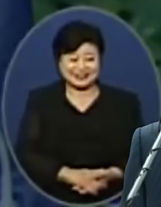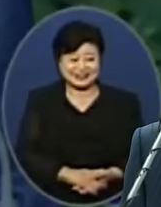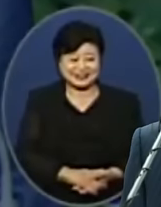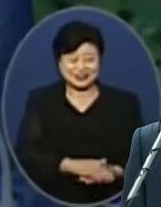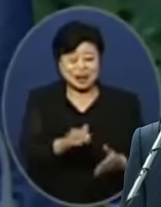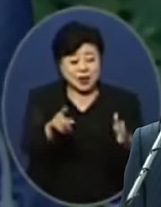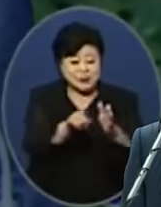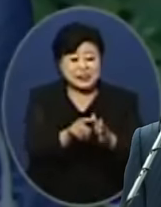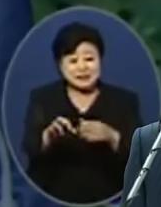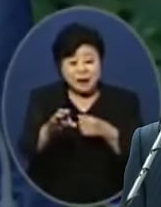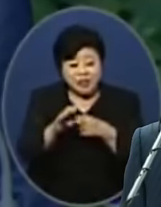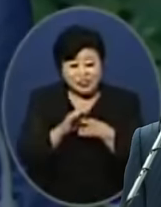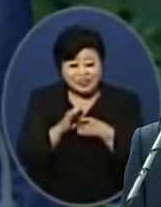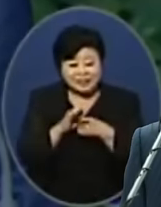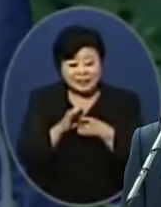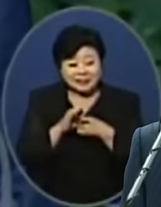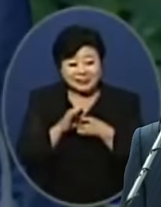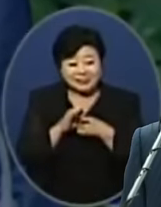우리가 믿으면